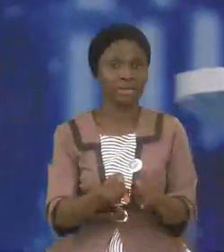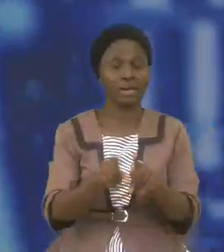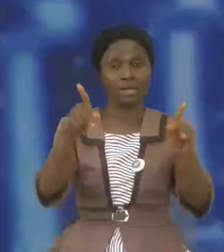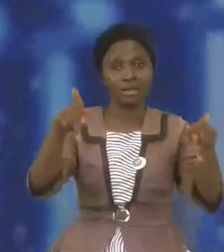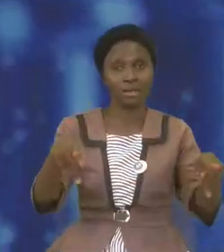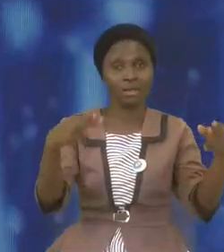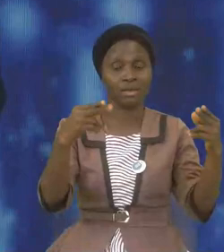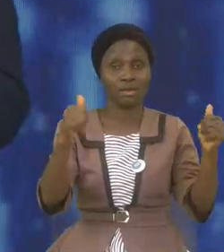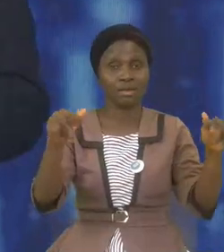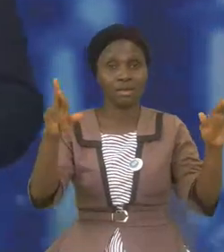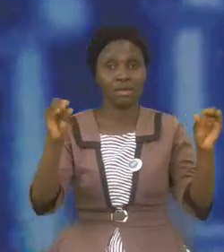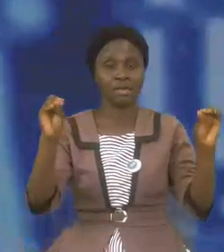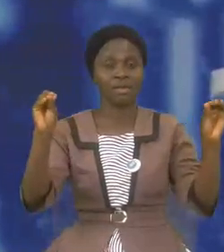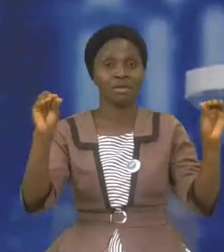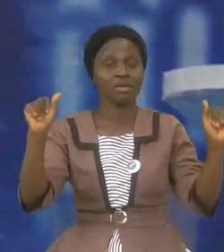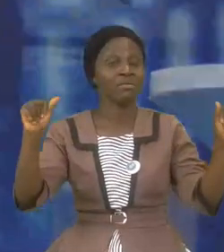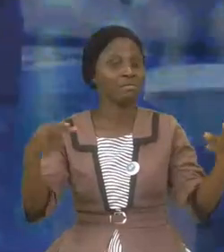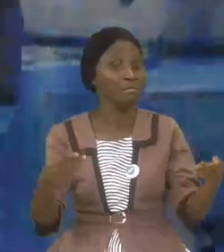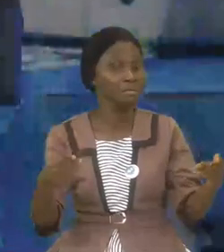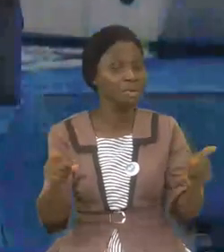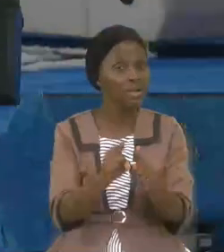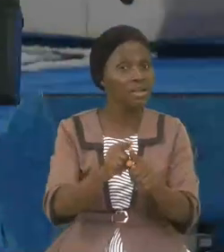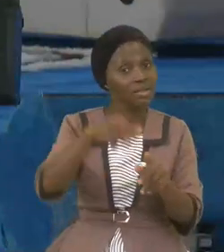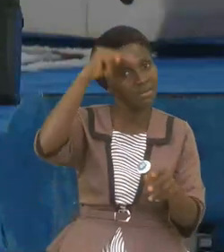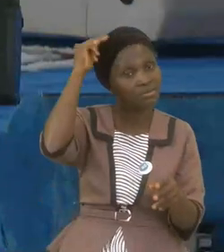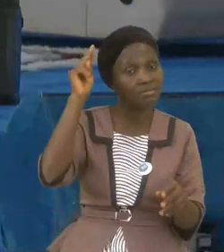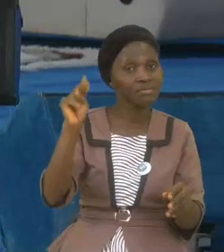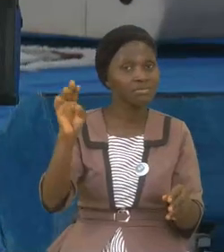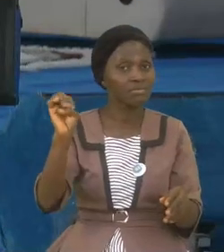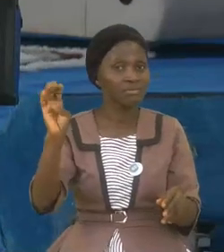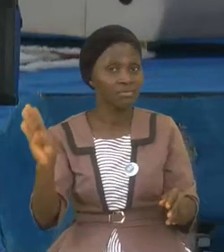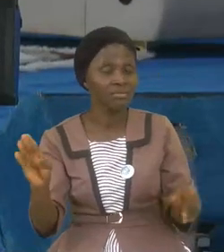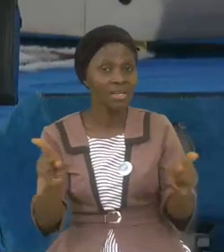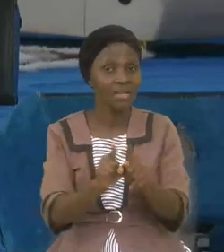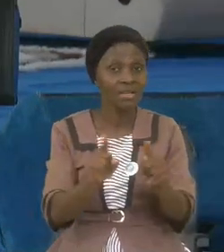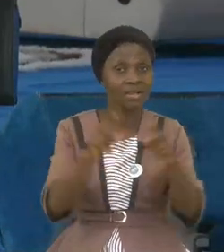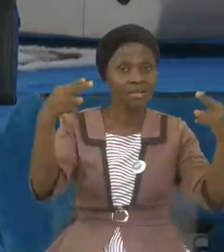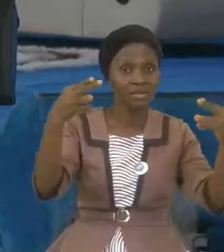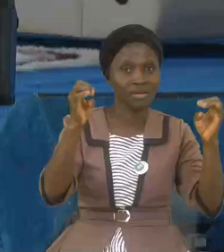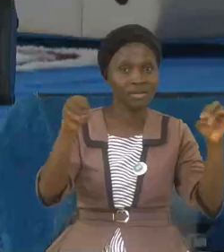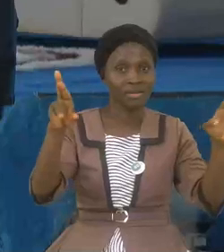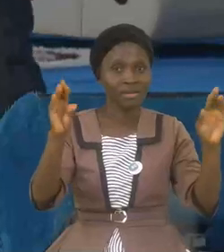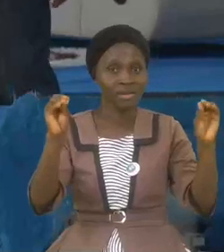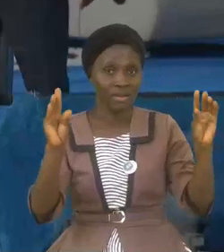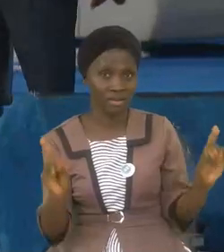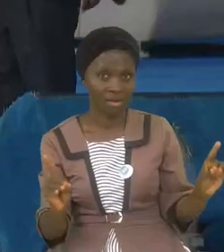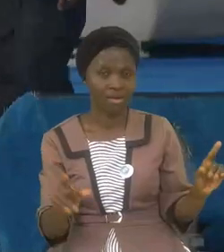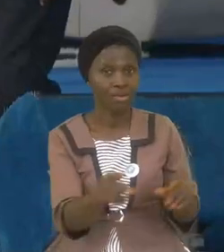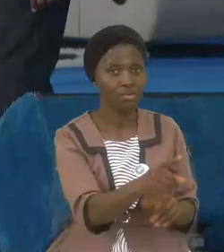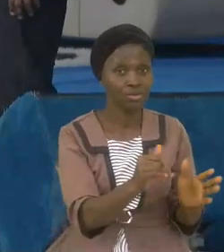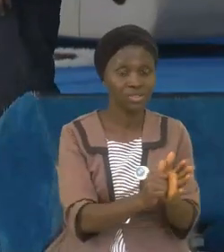temps-ci. Ceux qui marchent avec orgueil comme Pharaon, comme Nebuchadnezzar, comme Hérode,